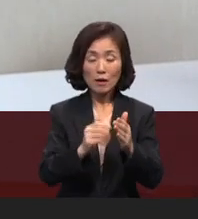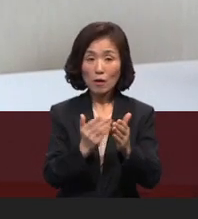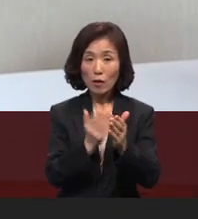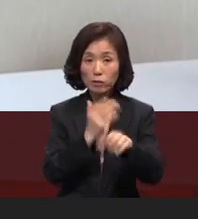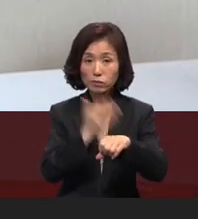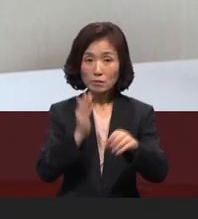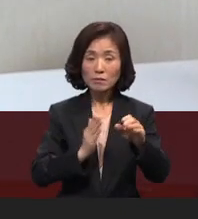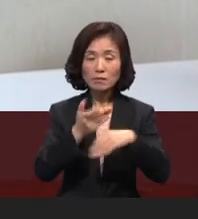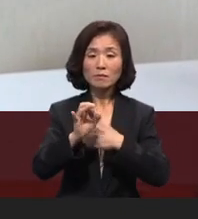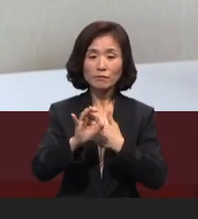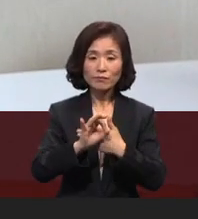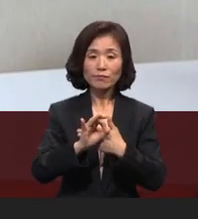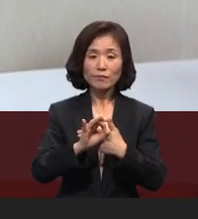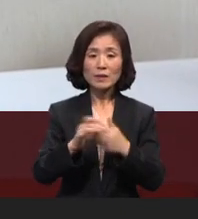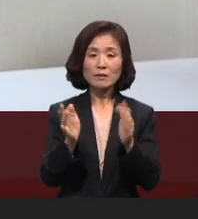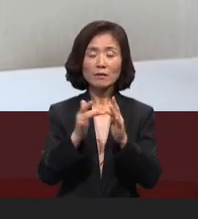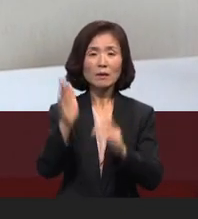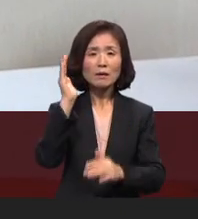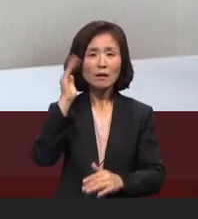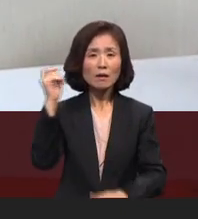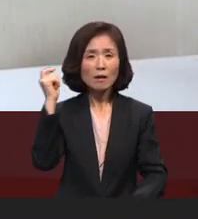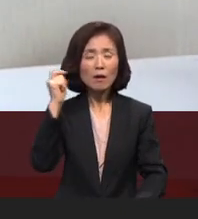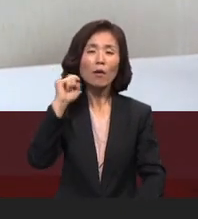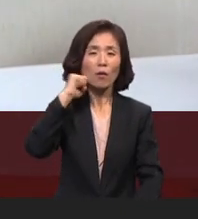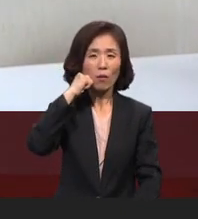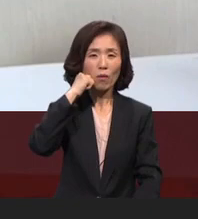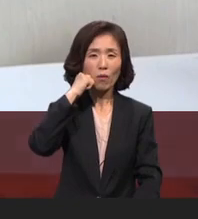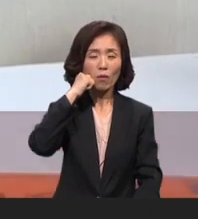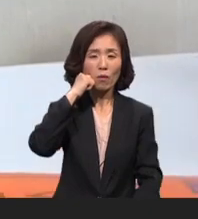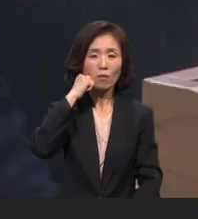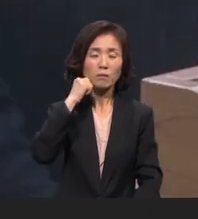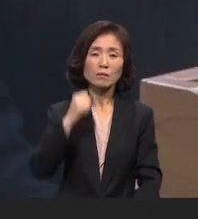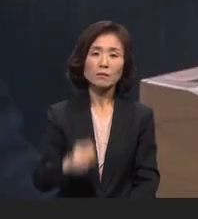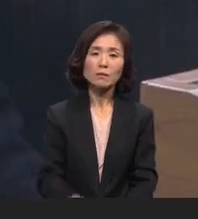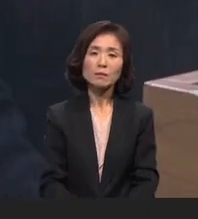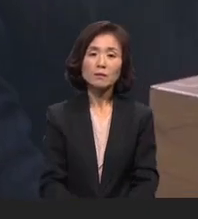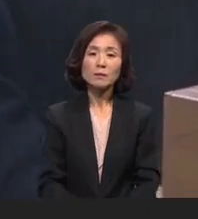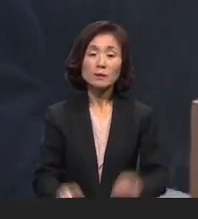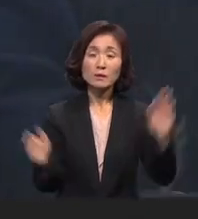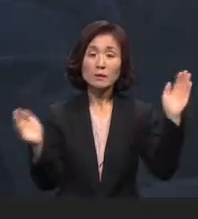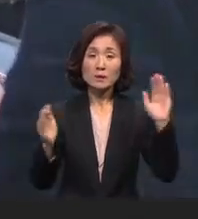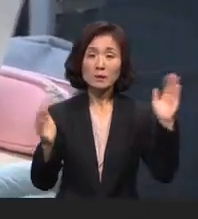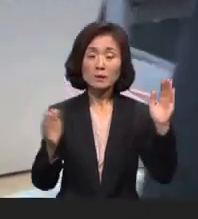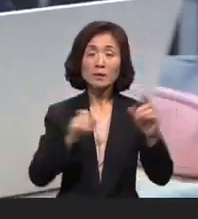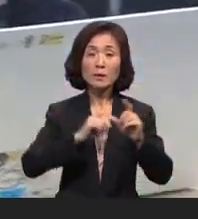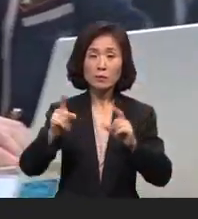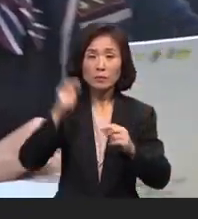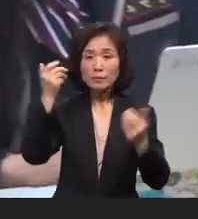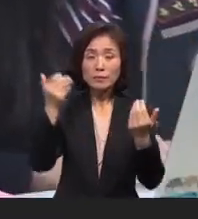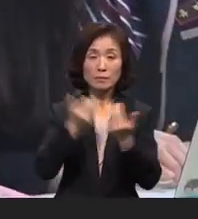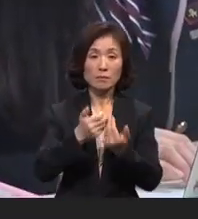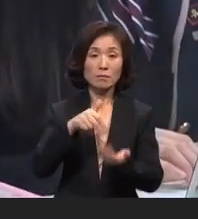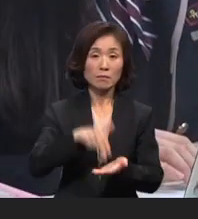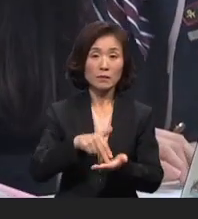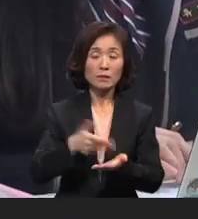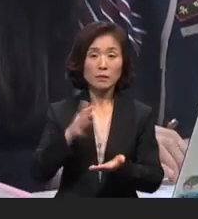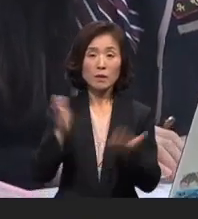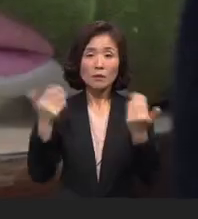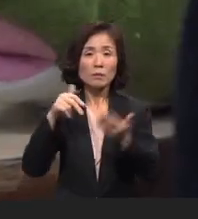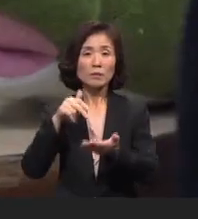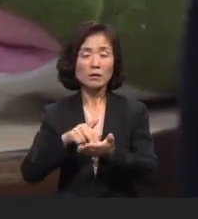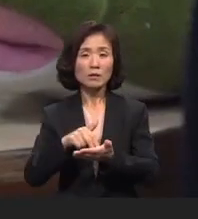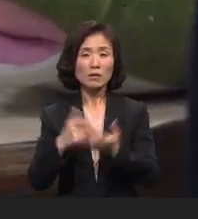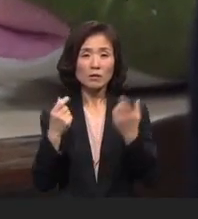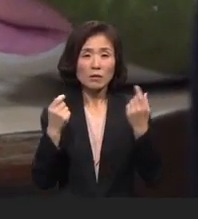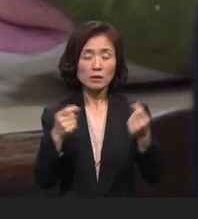지나면은 인터넷 강의를 들을 수가 없는데 학생들의 대부분이 반대하고 있지만 학교는